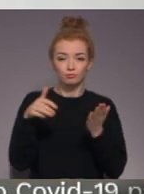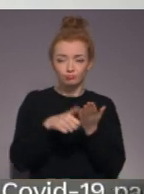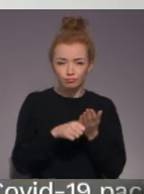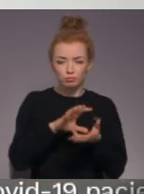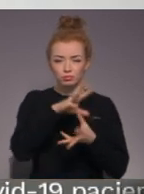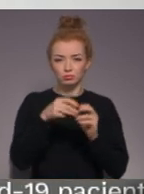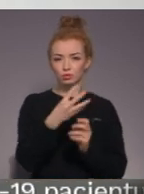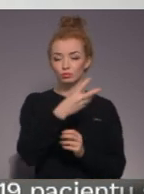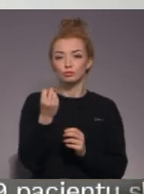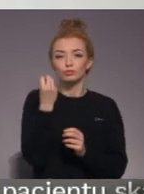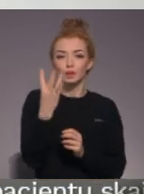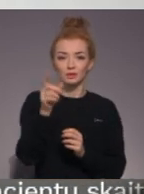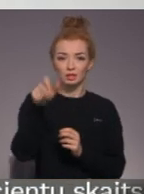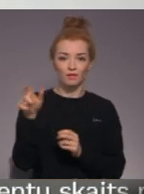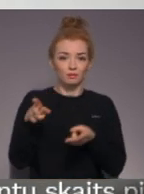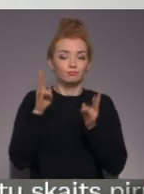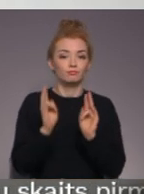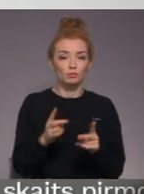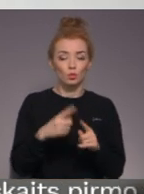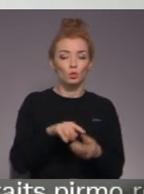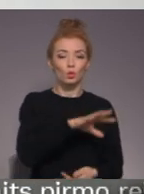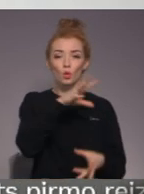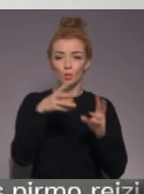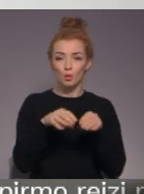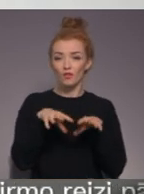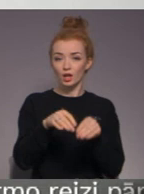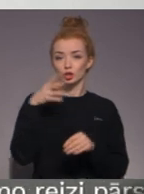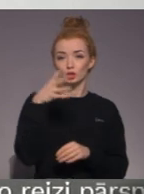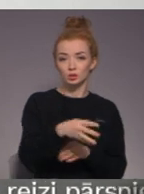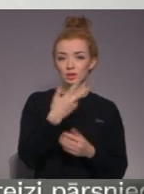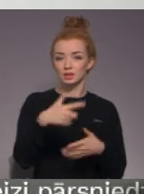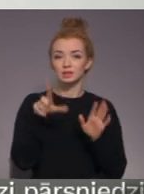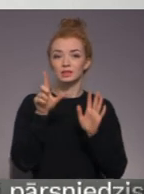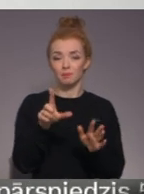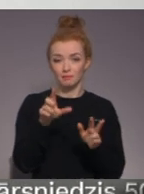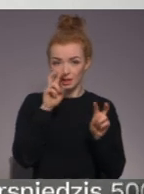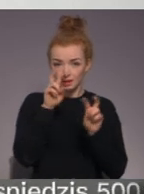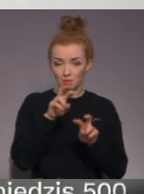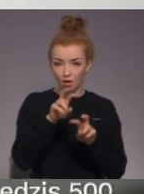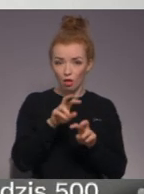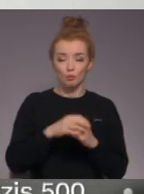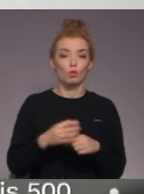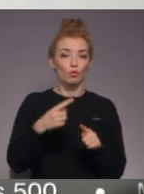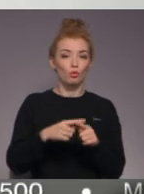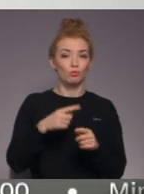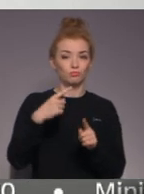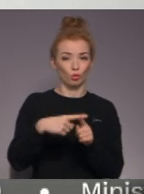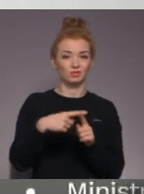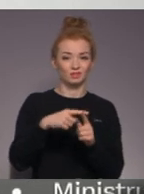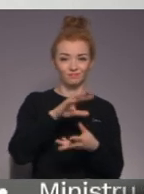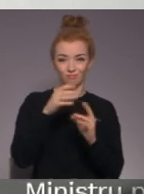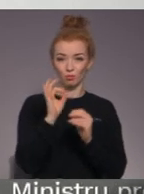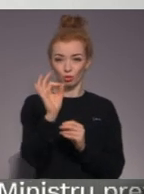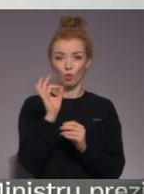vēl 414 inficēti cilvēki un kopumā veikti 4037 izmeklējumi. Pozitīvo gadījumu